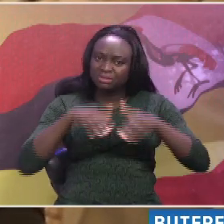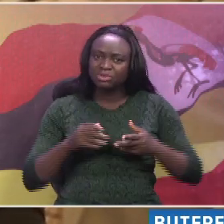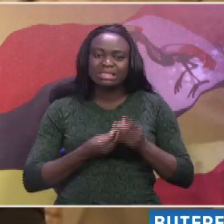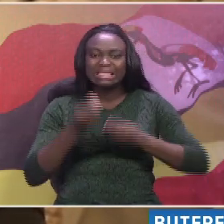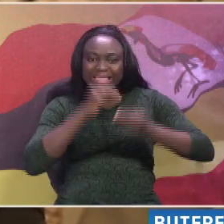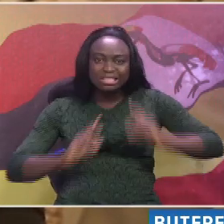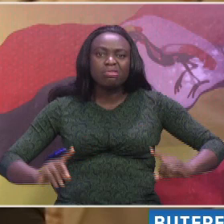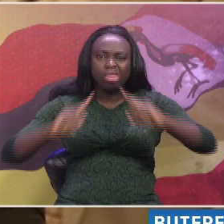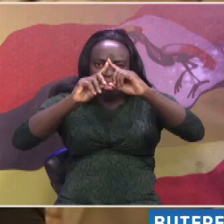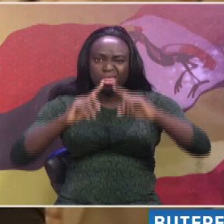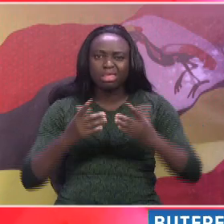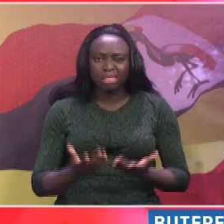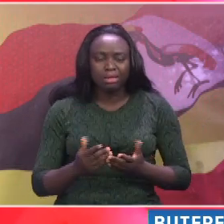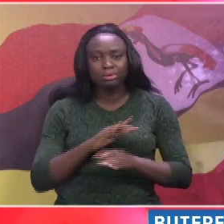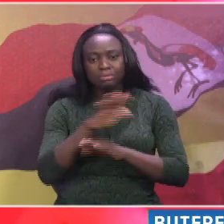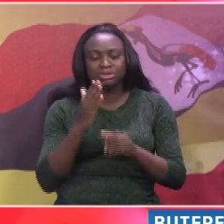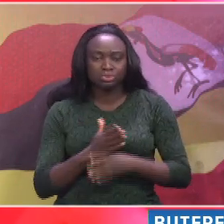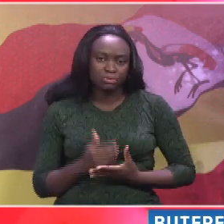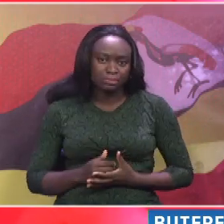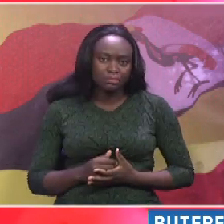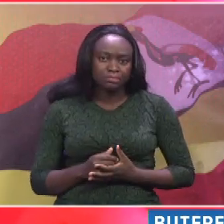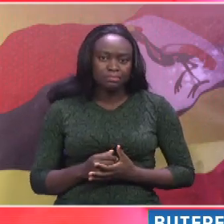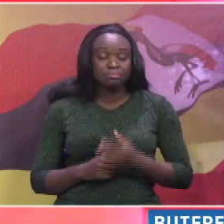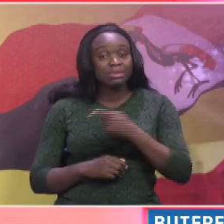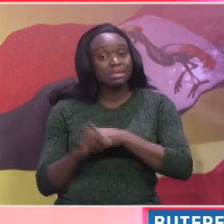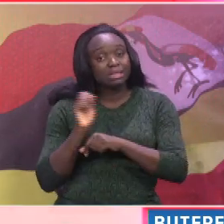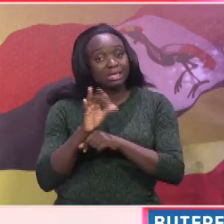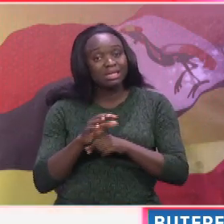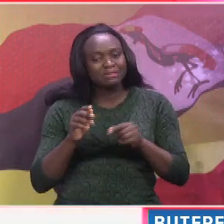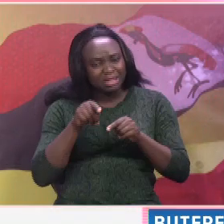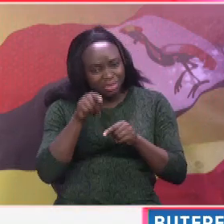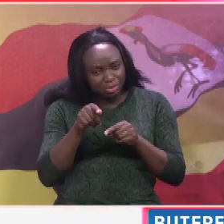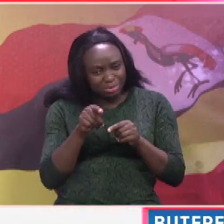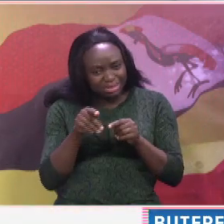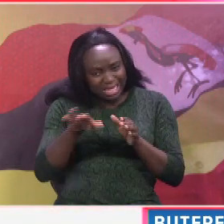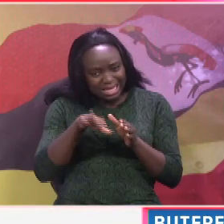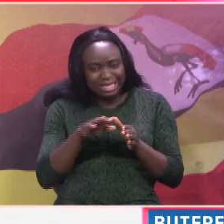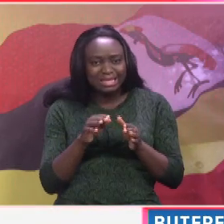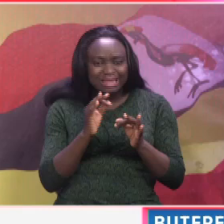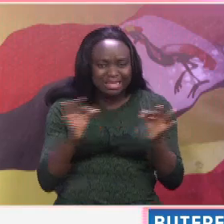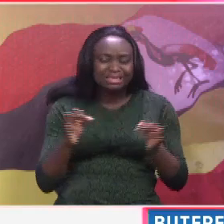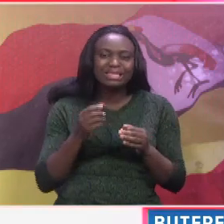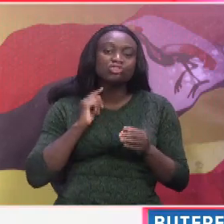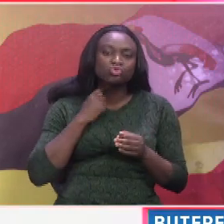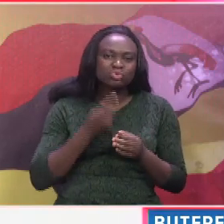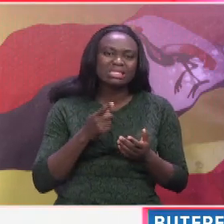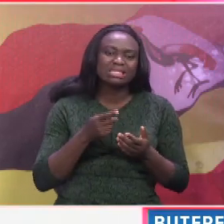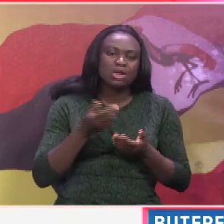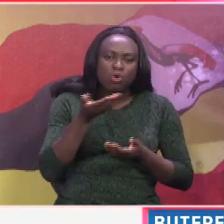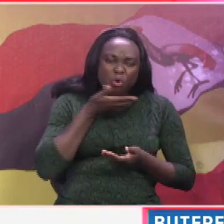kaamukuulo n'ebirala nga bw'annyonnyola. Tugenderere ebintu ebyo ebituwoomera: ennyama, amasavu,